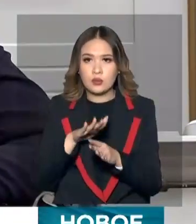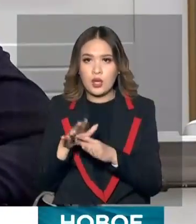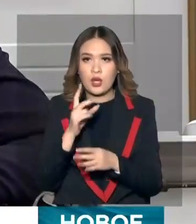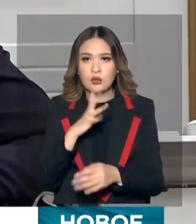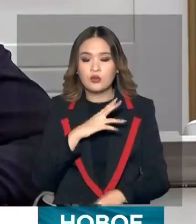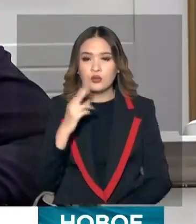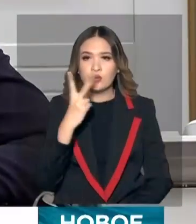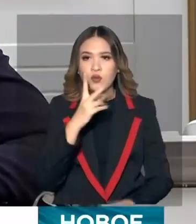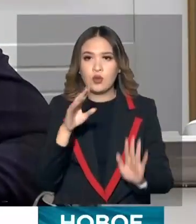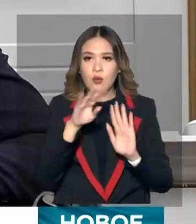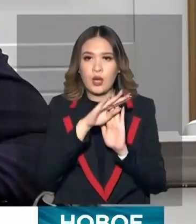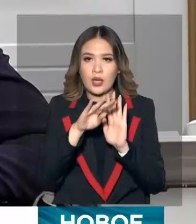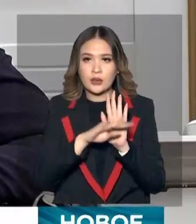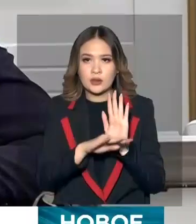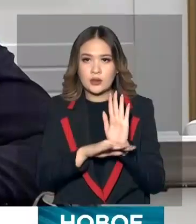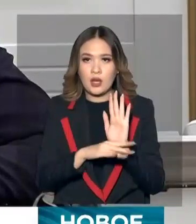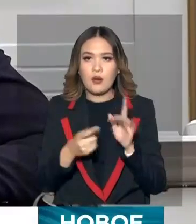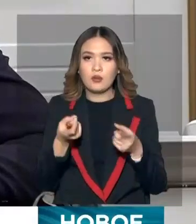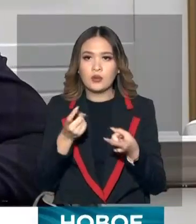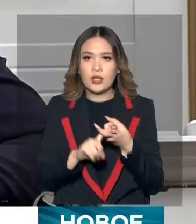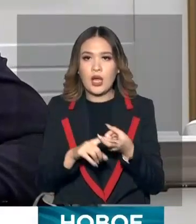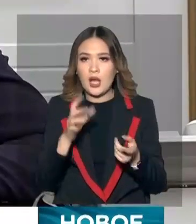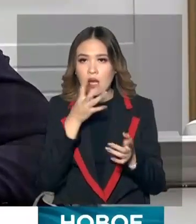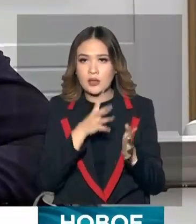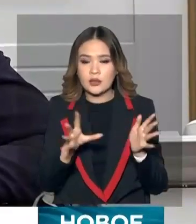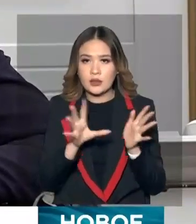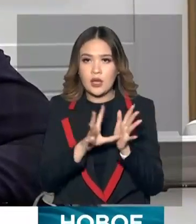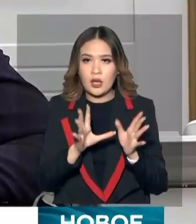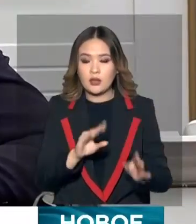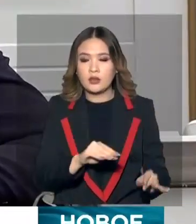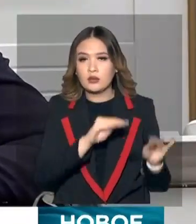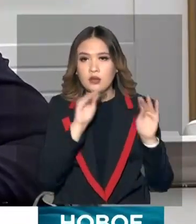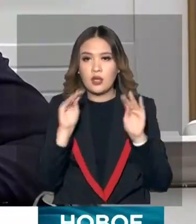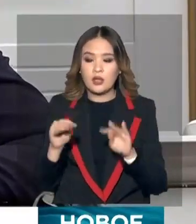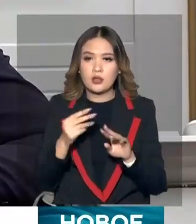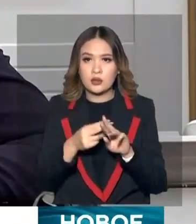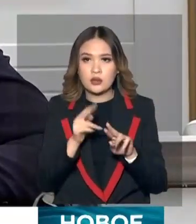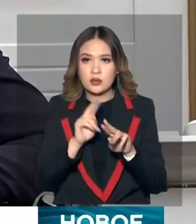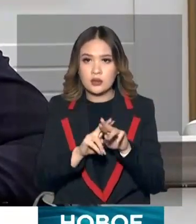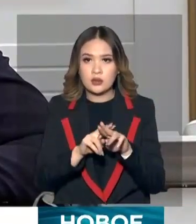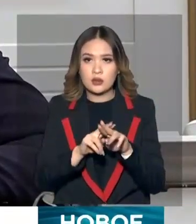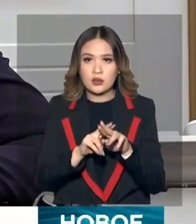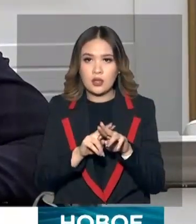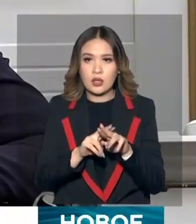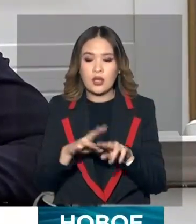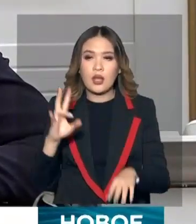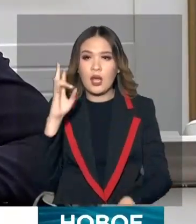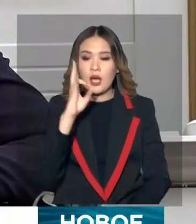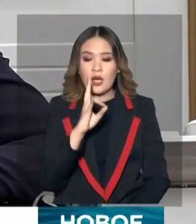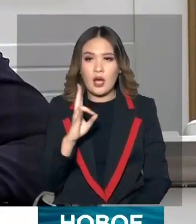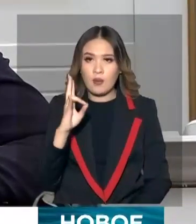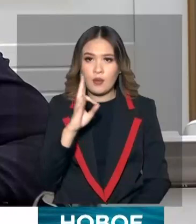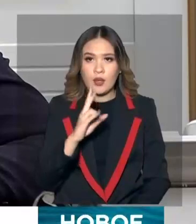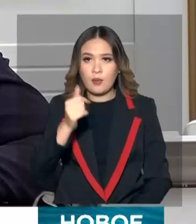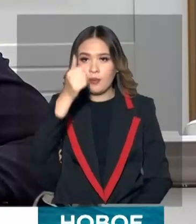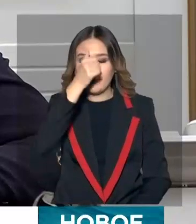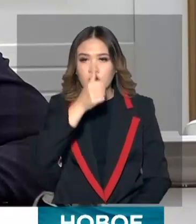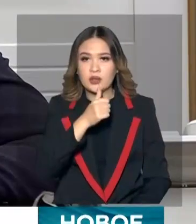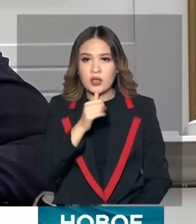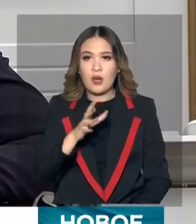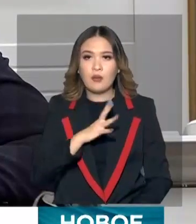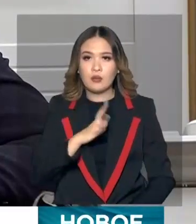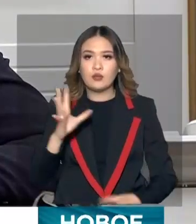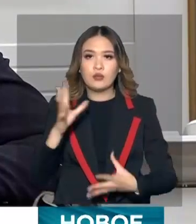2 проектов. Это по реконструкции электрических сетей и установке трансформаторных подстанций. Мы в ноябре месяце этот проект